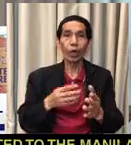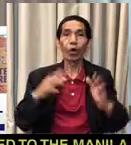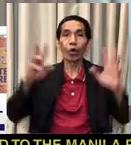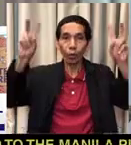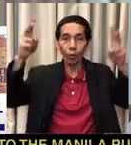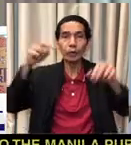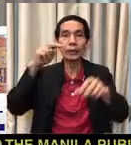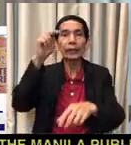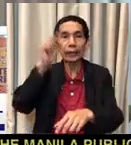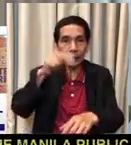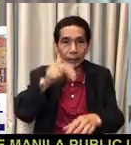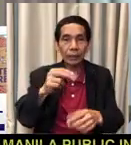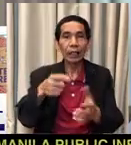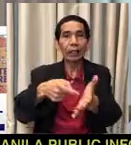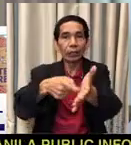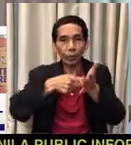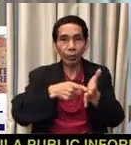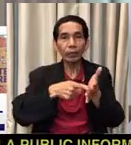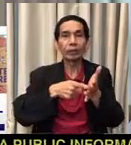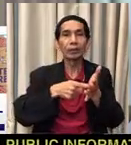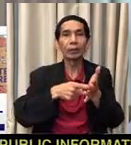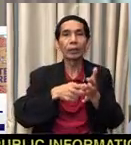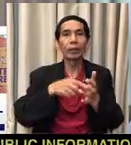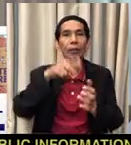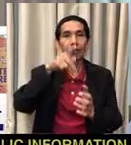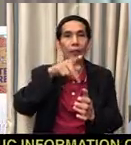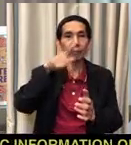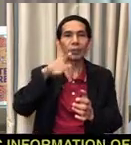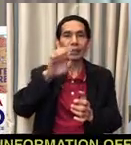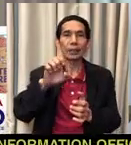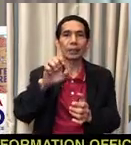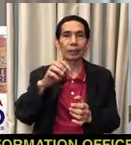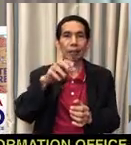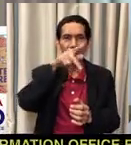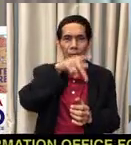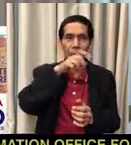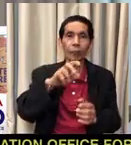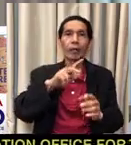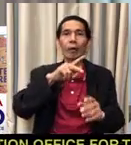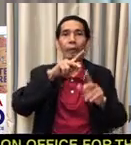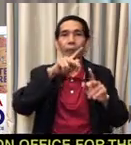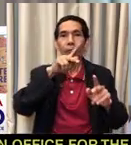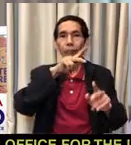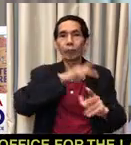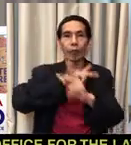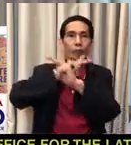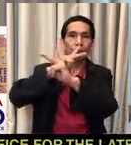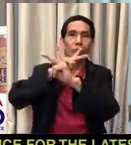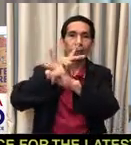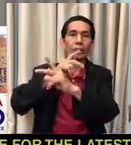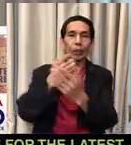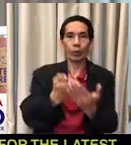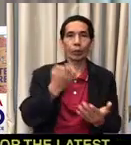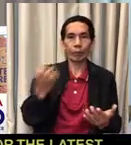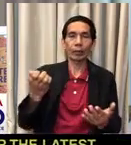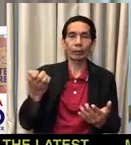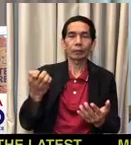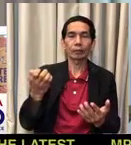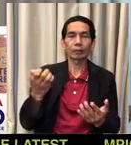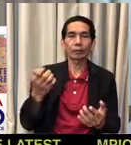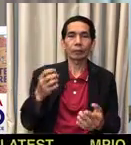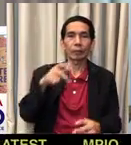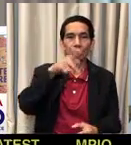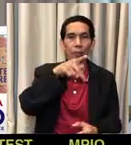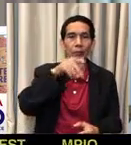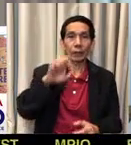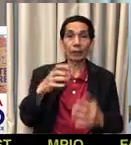na kailangan i-require na PPE. Ano yung PPE? Yung Personal Protective Equipment. Ayan, o.